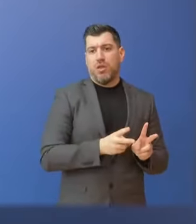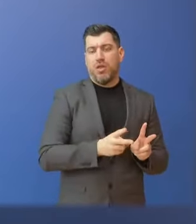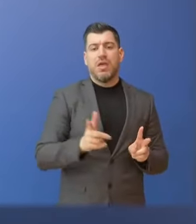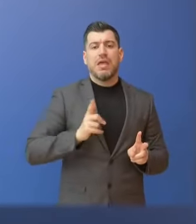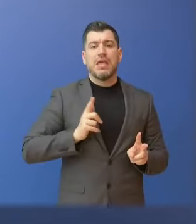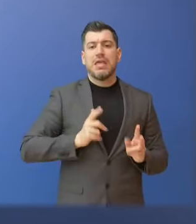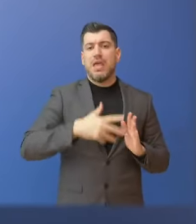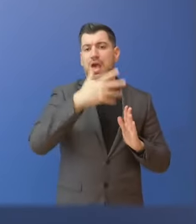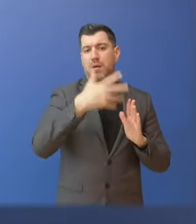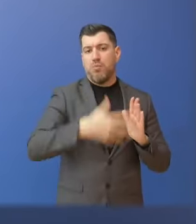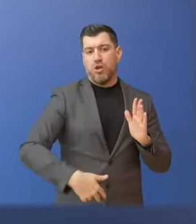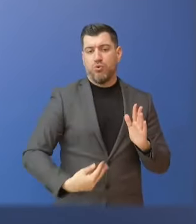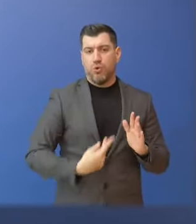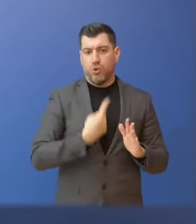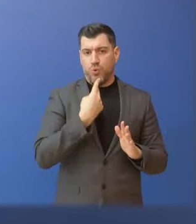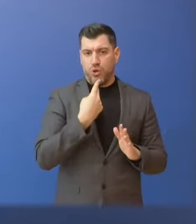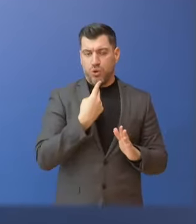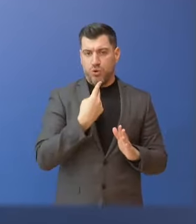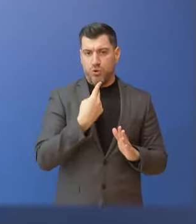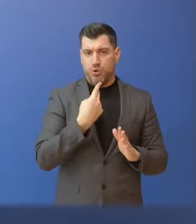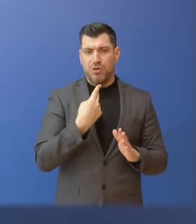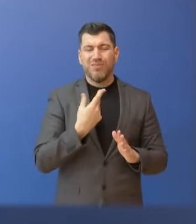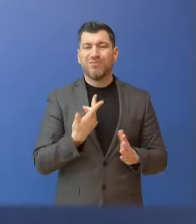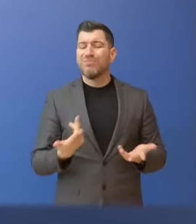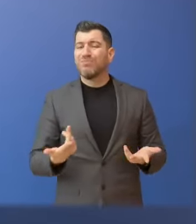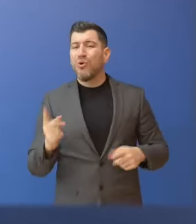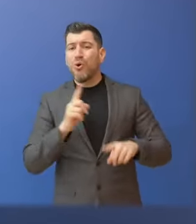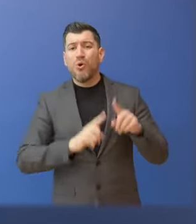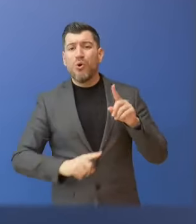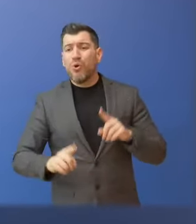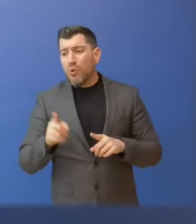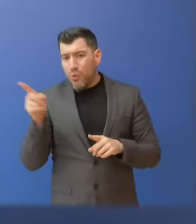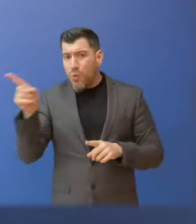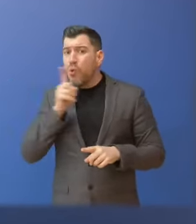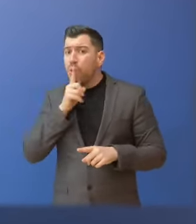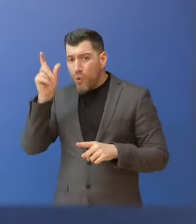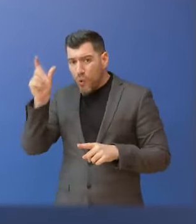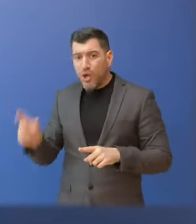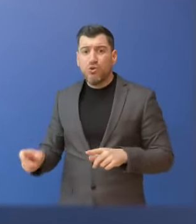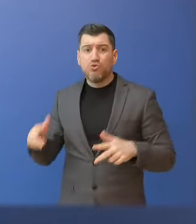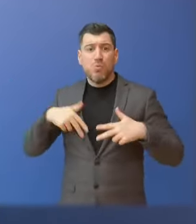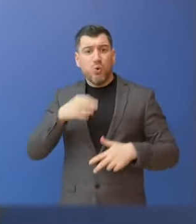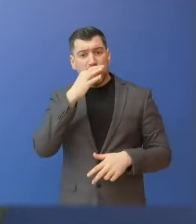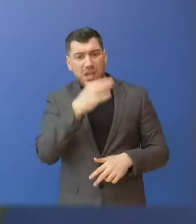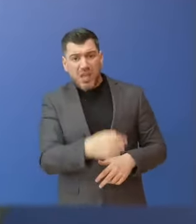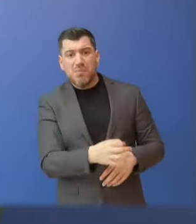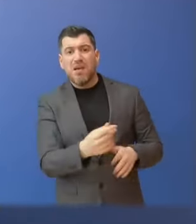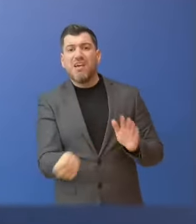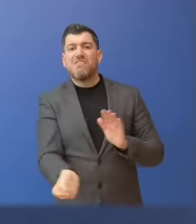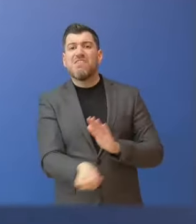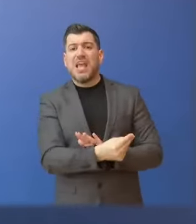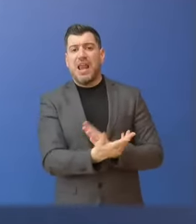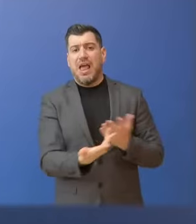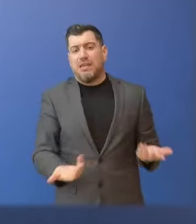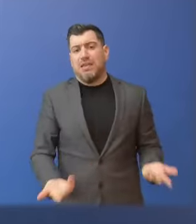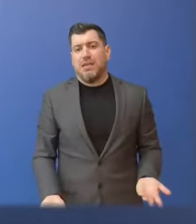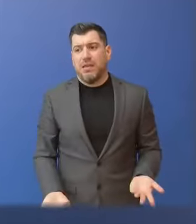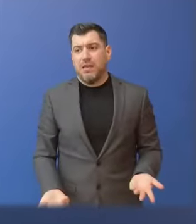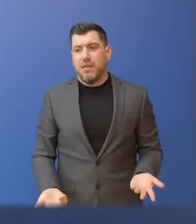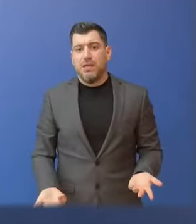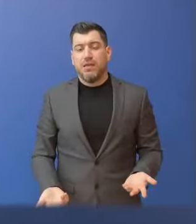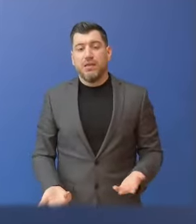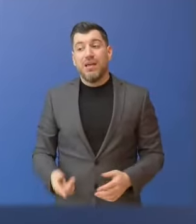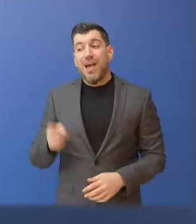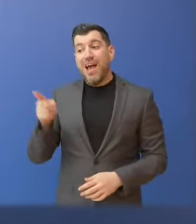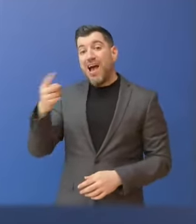που δεν έχει να πληρώσει τίποτα ποιος μίλησε για φακελάκι αν όχι πρώτα ο υπουργός ναι αν είναι είναι λάθος η ερμηνεία αυτό που